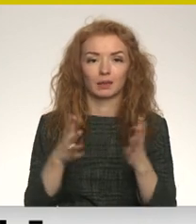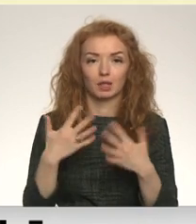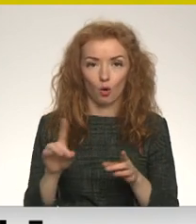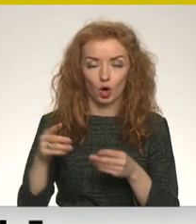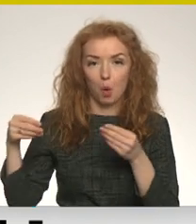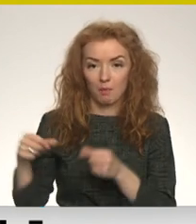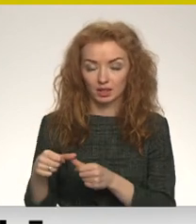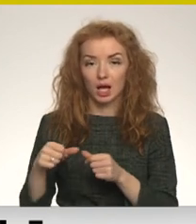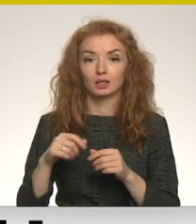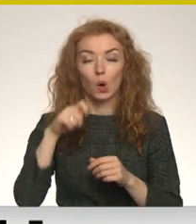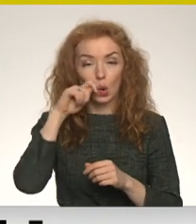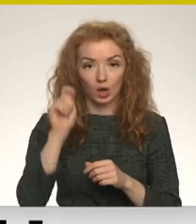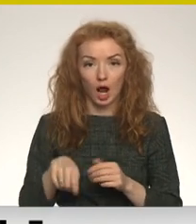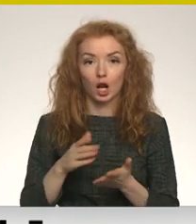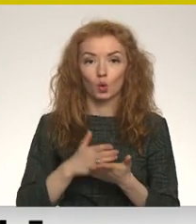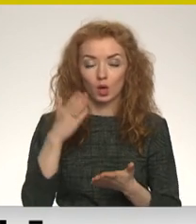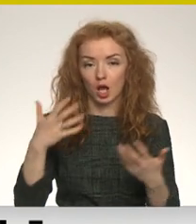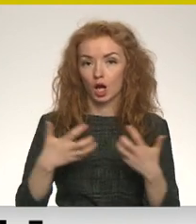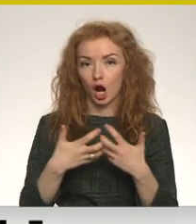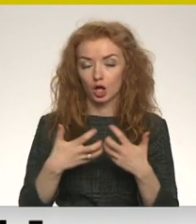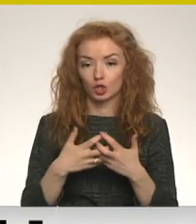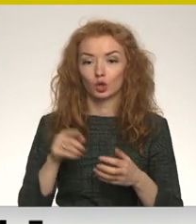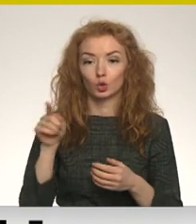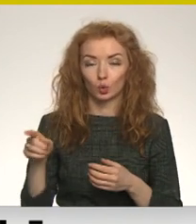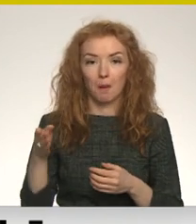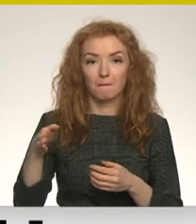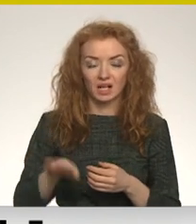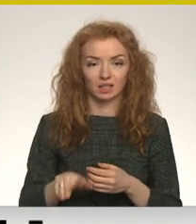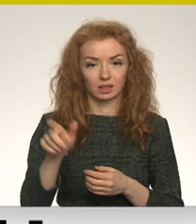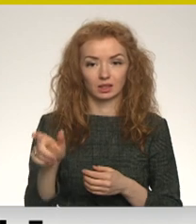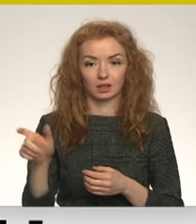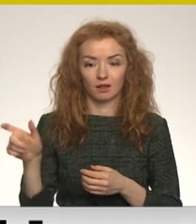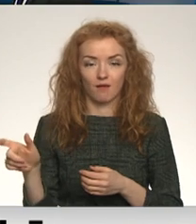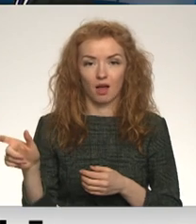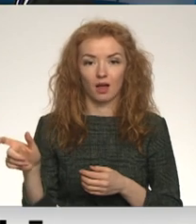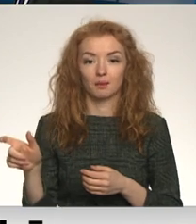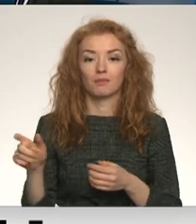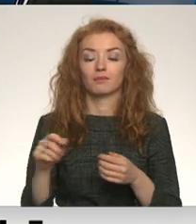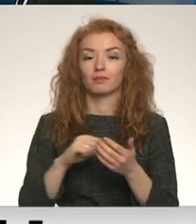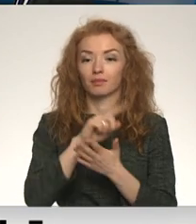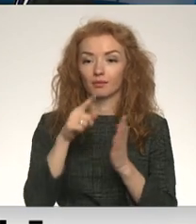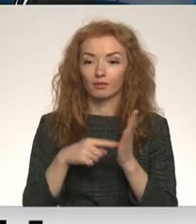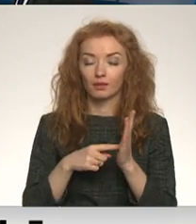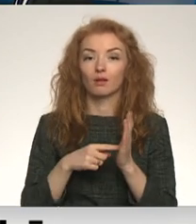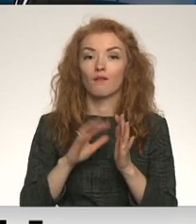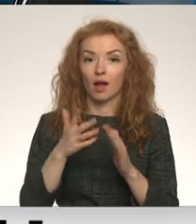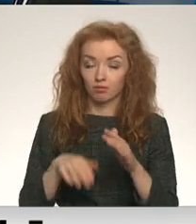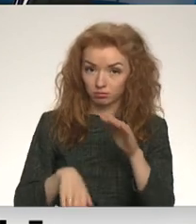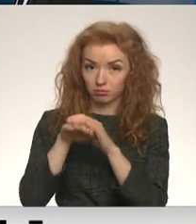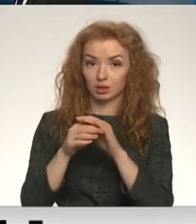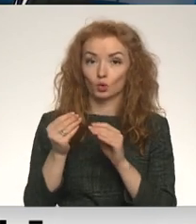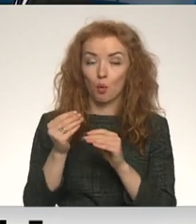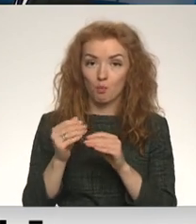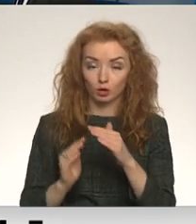jau ir. Ukrainā notiek karš, tur mirst cilvēki. Bet vai griezti nosakām? Mūsu sekas ir tas, ka mums ir